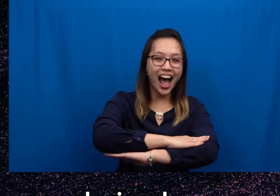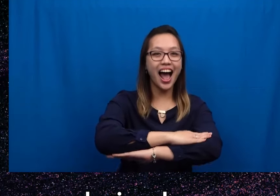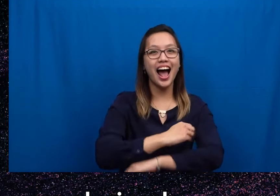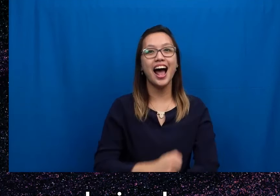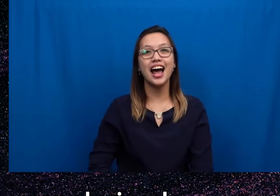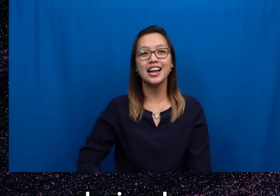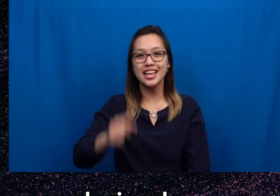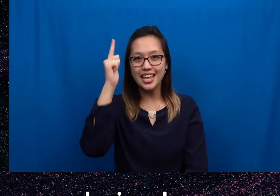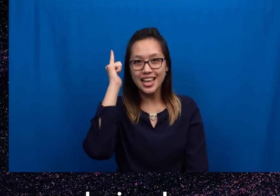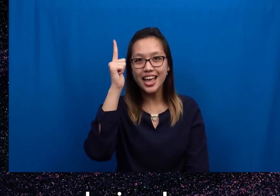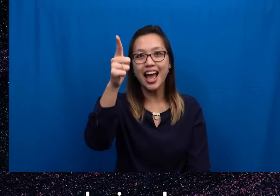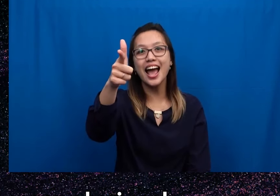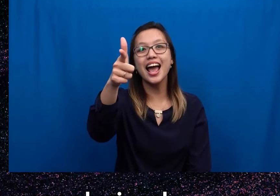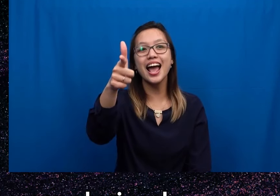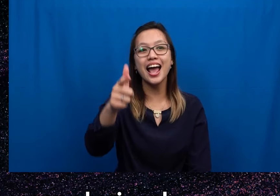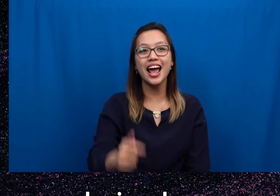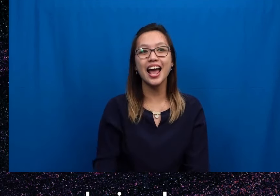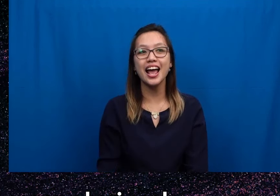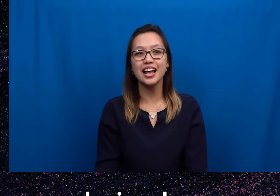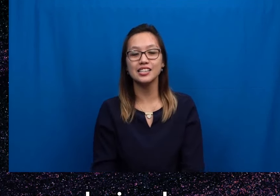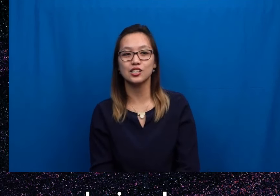pegang hari